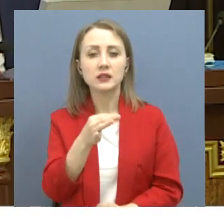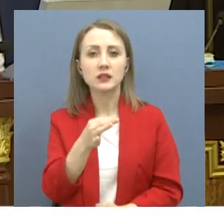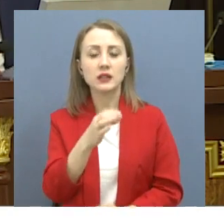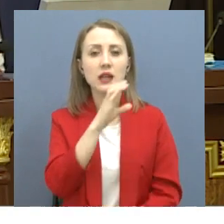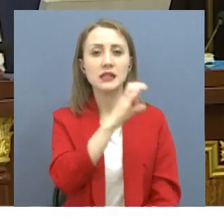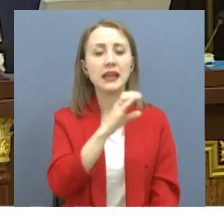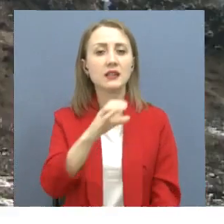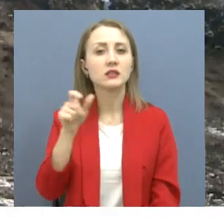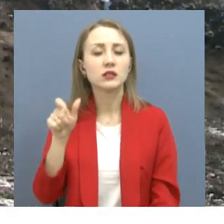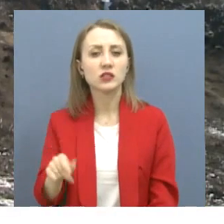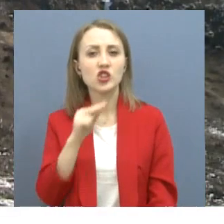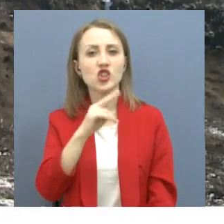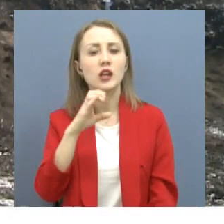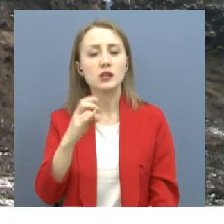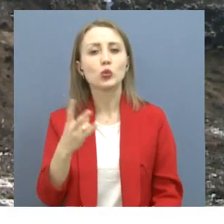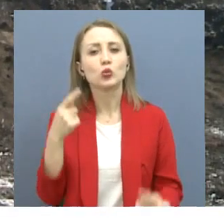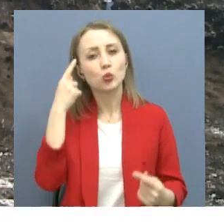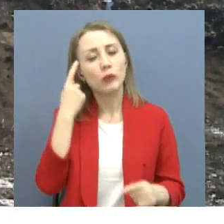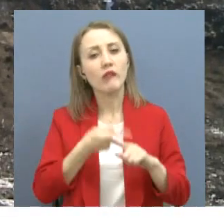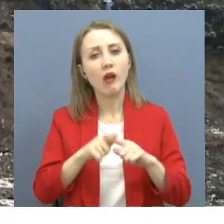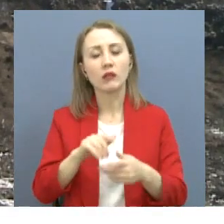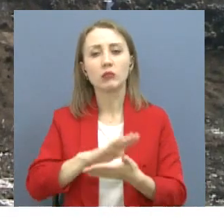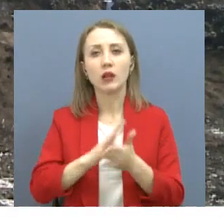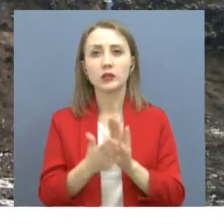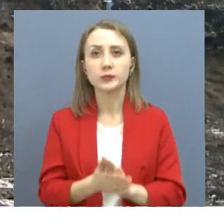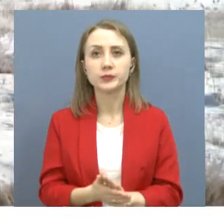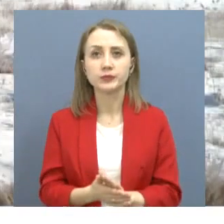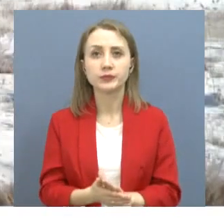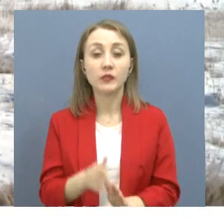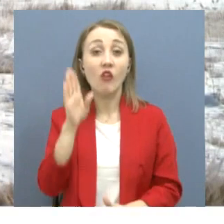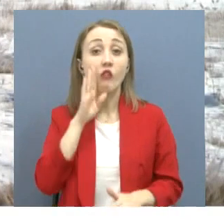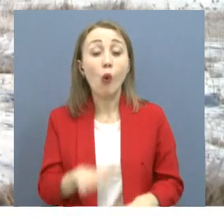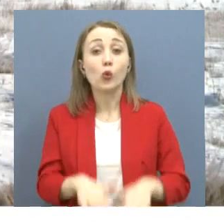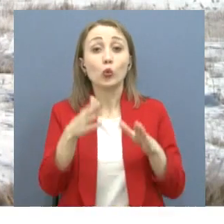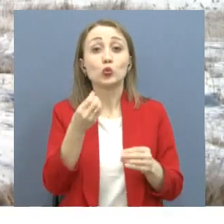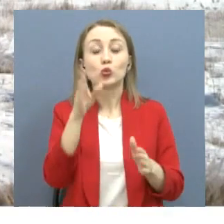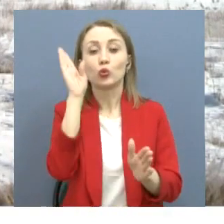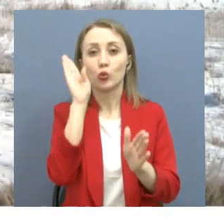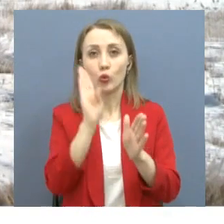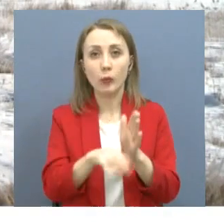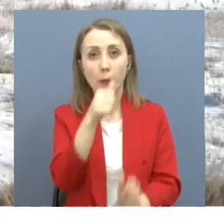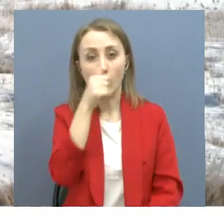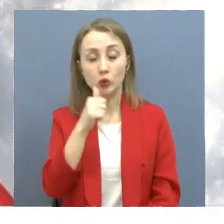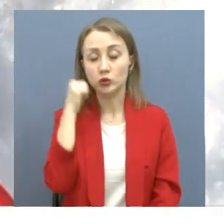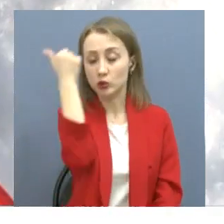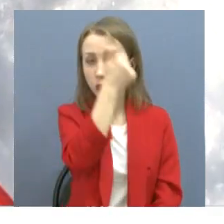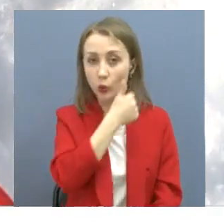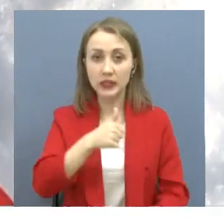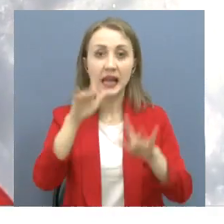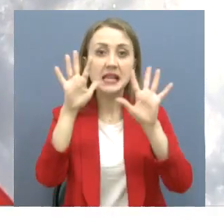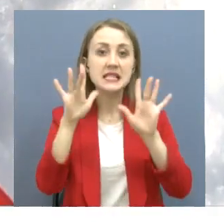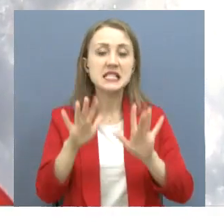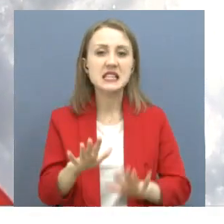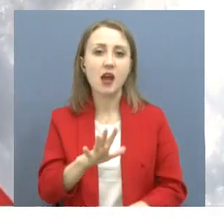надо будет думать в этом плане. Положение дел усугубляют паводки. Если в прошлые годы в Сандактауском районе на ликвидацию снежных